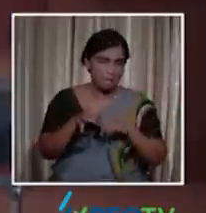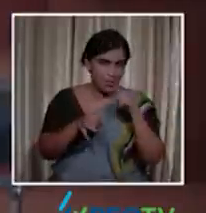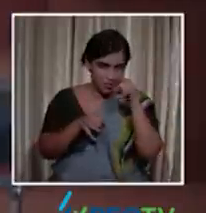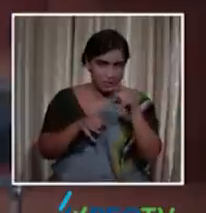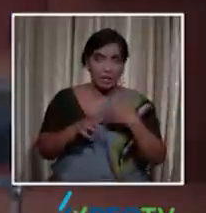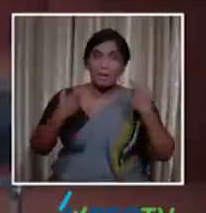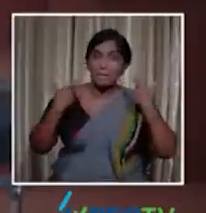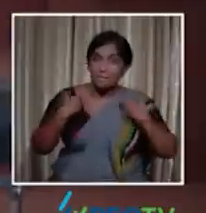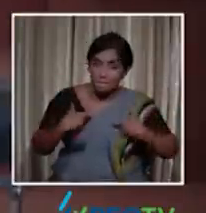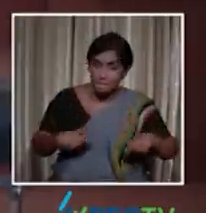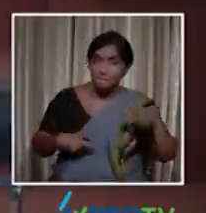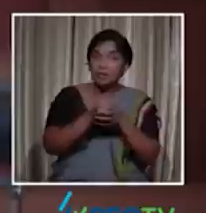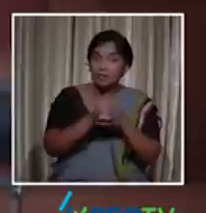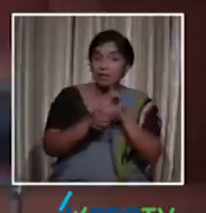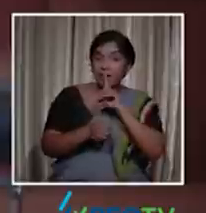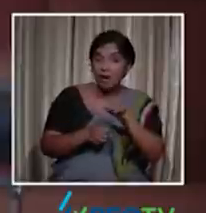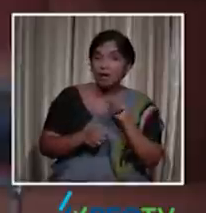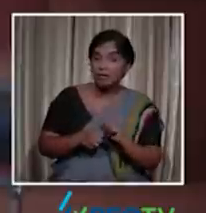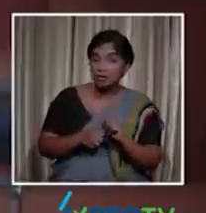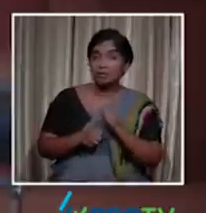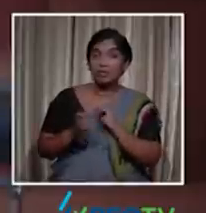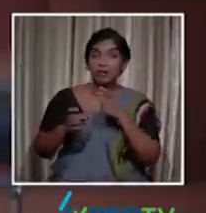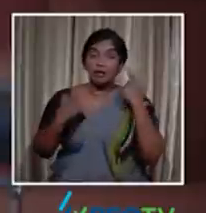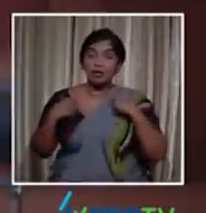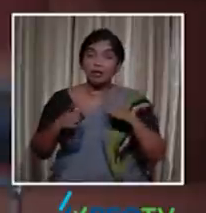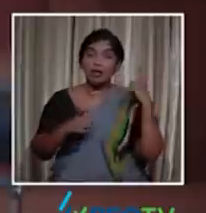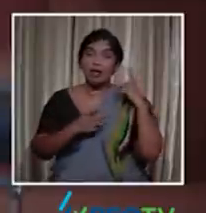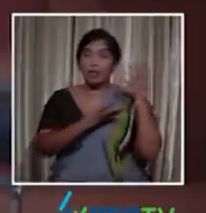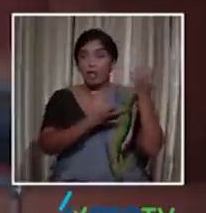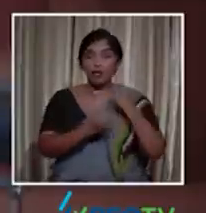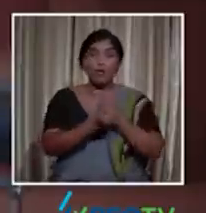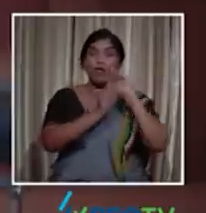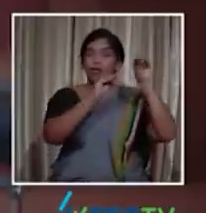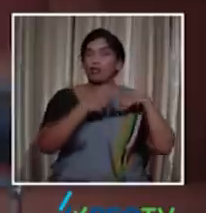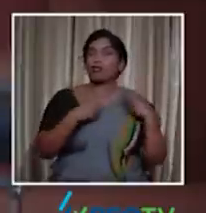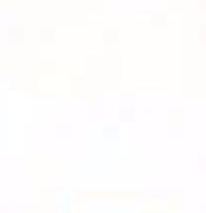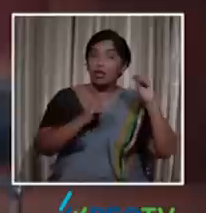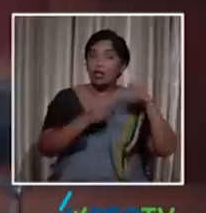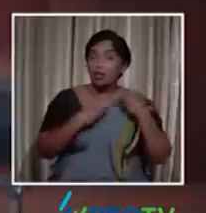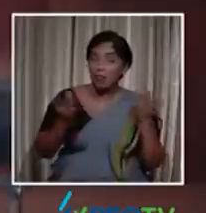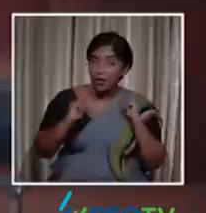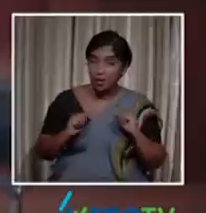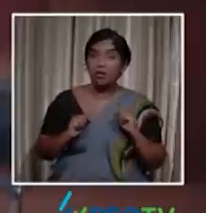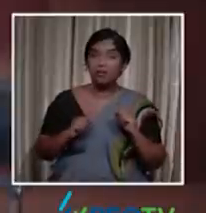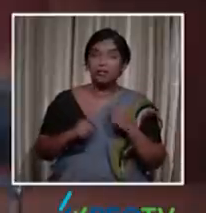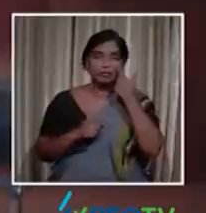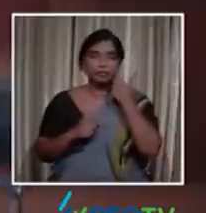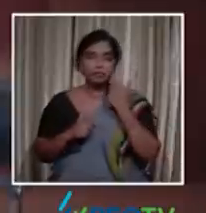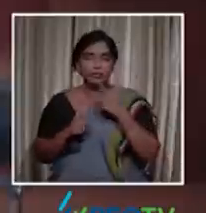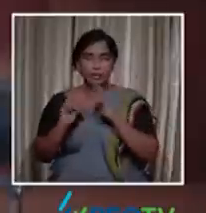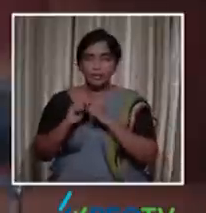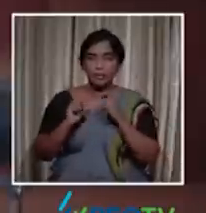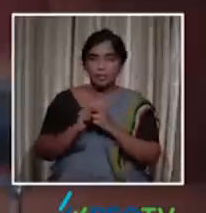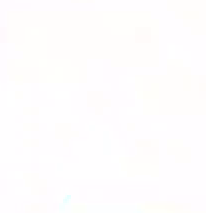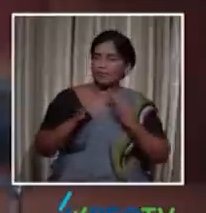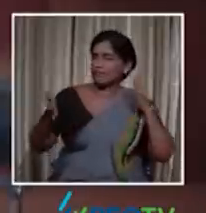මහින්ද රාජපක්ෂ මහත්මගේ කඳවුර මොකද්ද කියන්නේ? එතුමගේ ආරක්ෂාව වෙනුවෙන් හමුදාව ඉල්ලුවා පොලිසිය ඉල්ලුවා එව්වේ නැහැ. එව්වේ නැත්නම් මොකද කරේ? එතුම අසරණ භාවයට පත් කරලා,